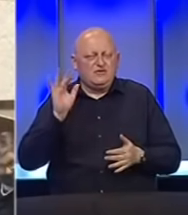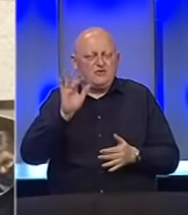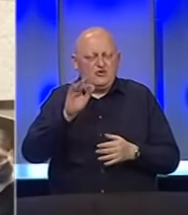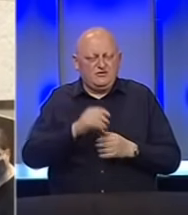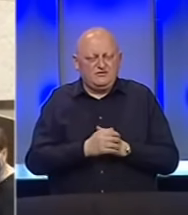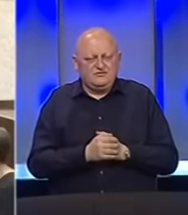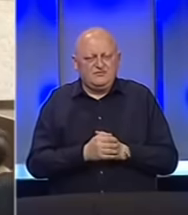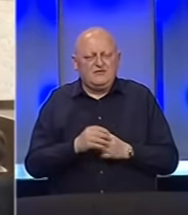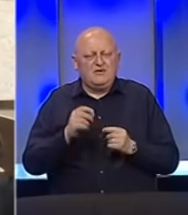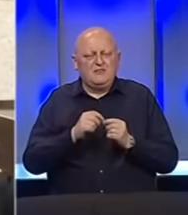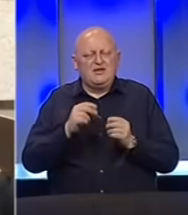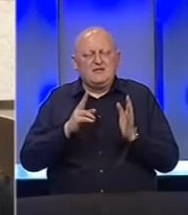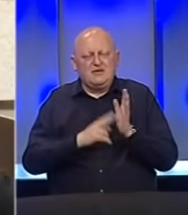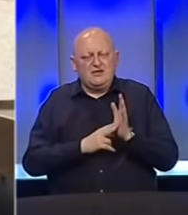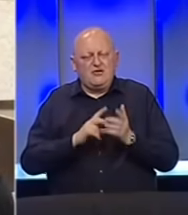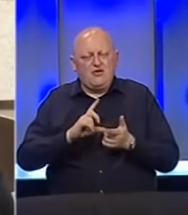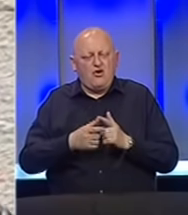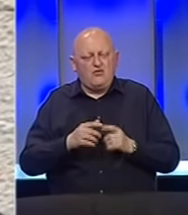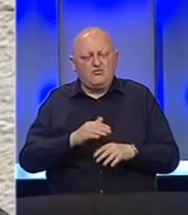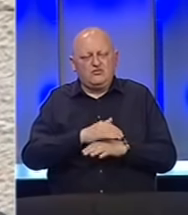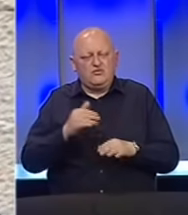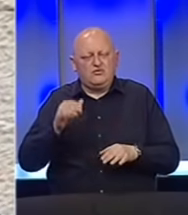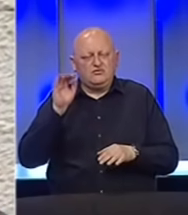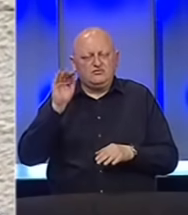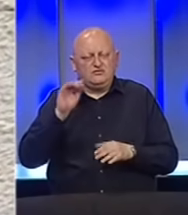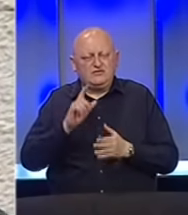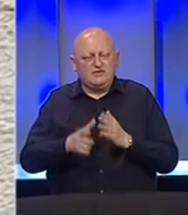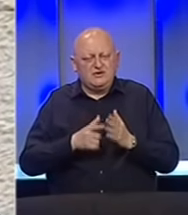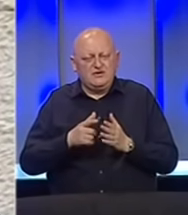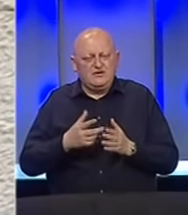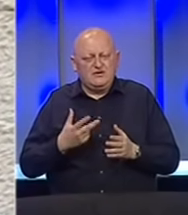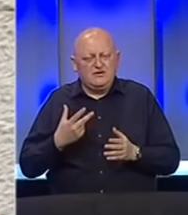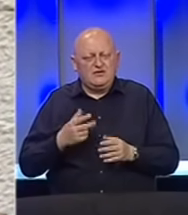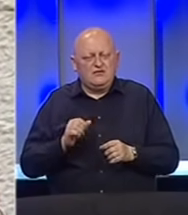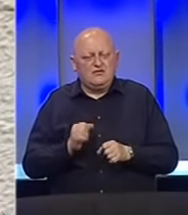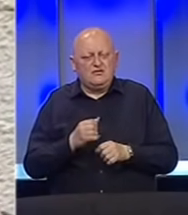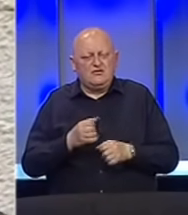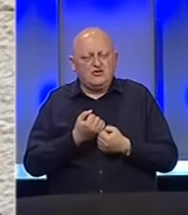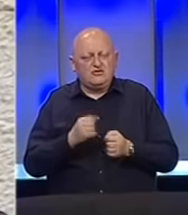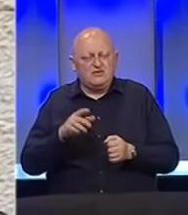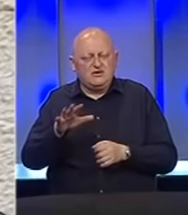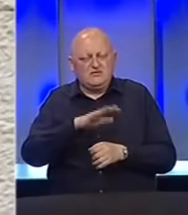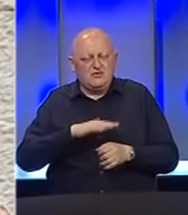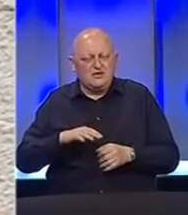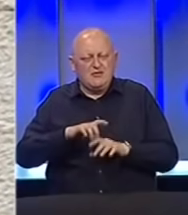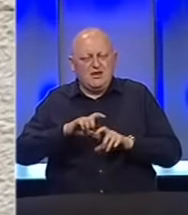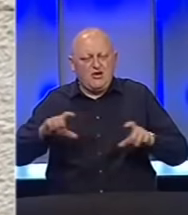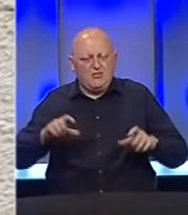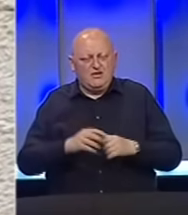protiv. Benjamin Netanjahu odmah je u parlamentu poručio da je vrijeme za aneksiju dijelova okupirane zapadne obale.